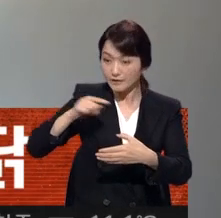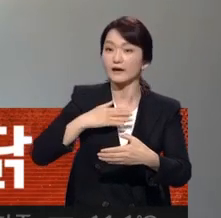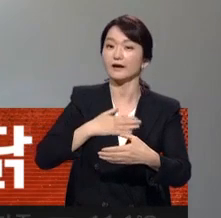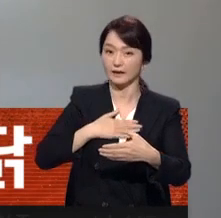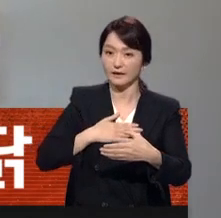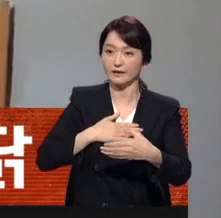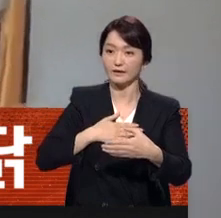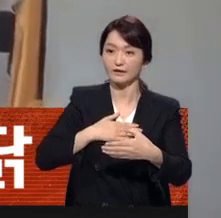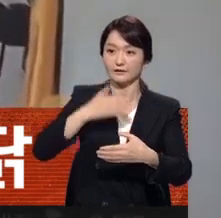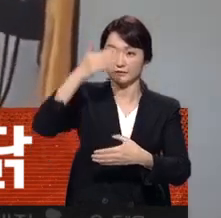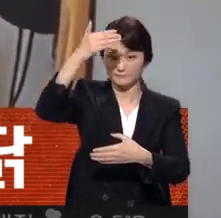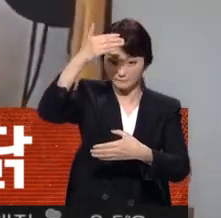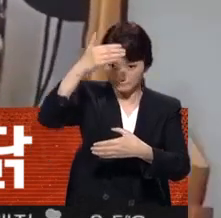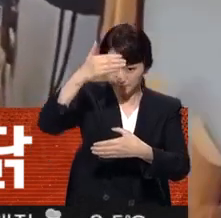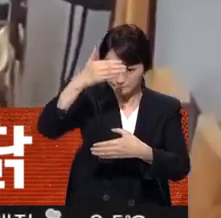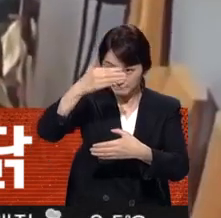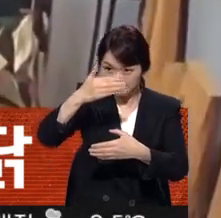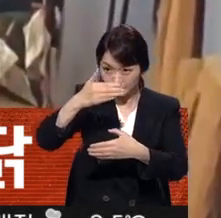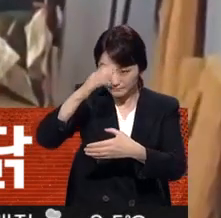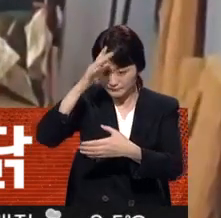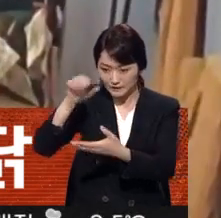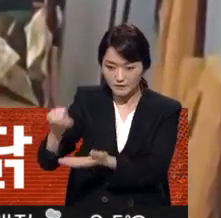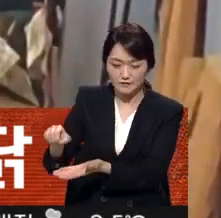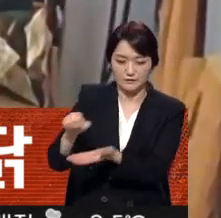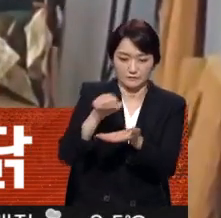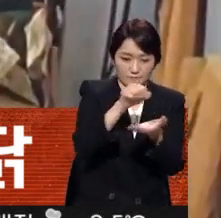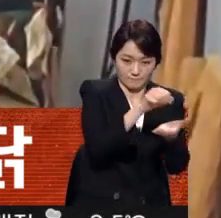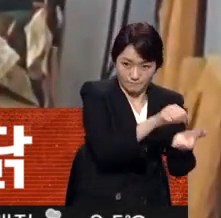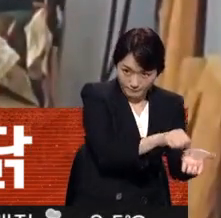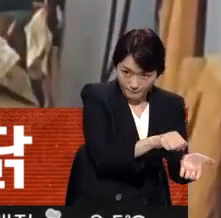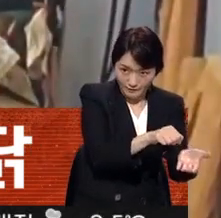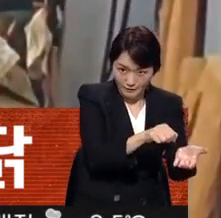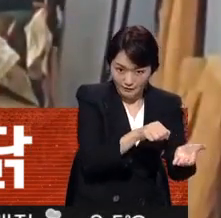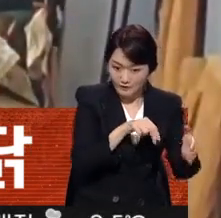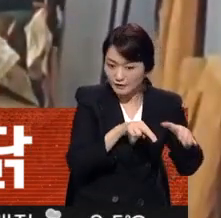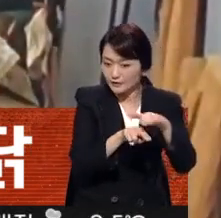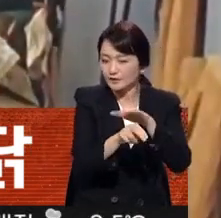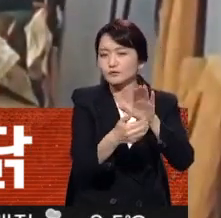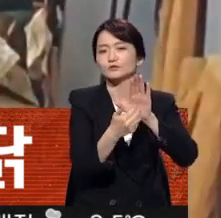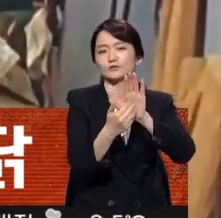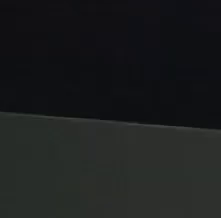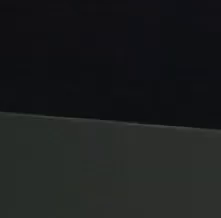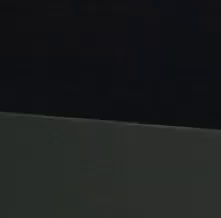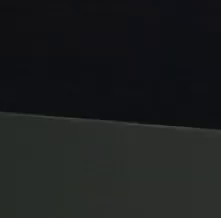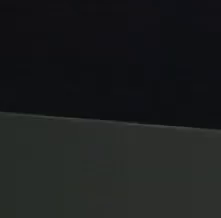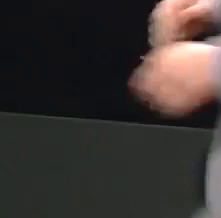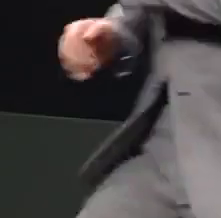내려오기 시작하자 닭을 차고 안으로 집어넣어서 간신히 탈출을 막아냅니다